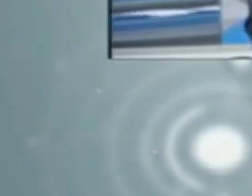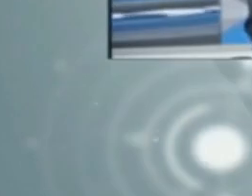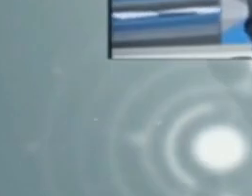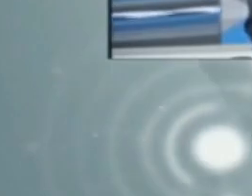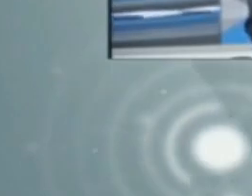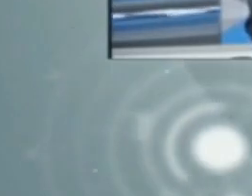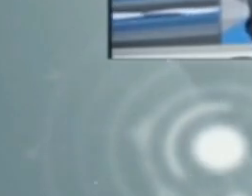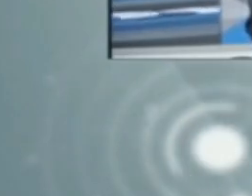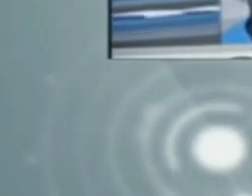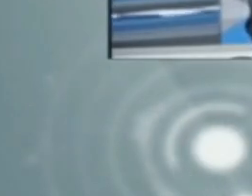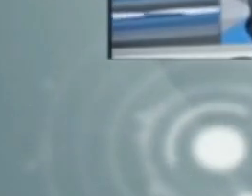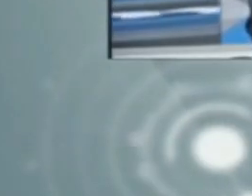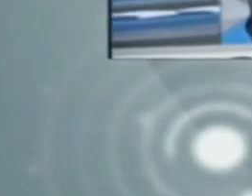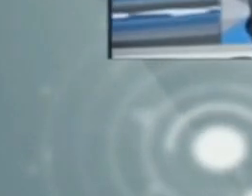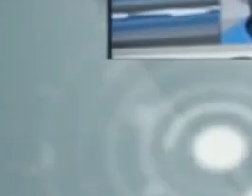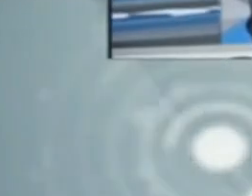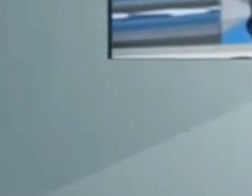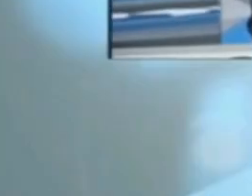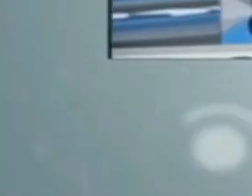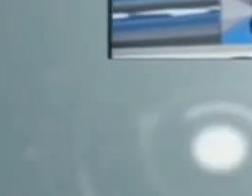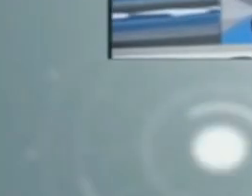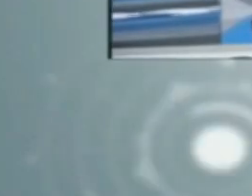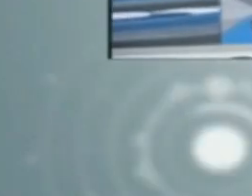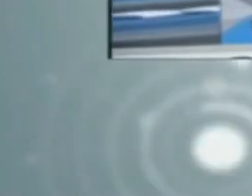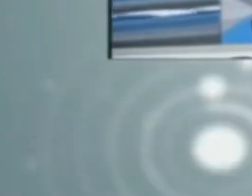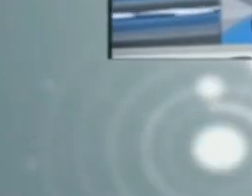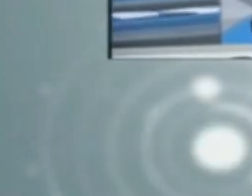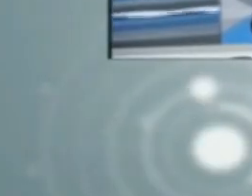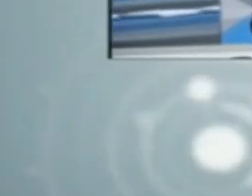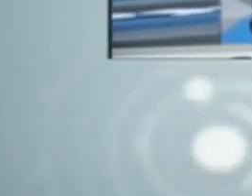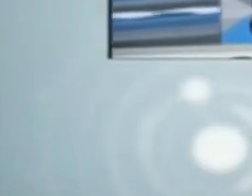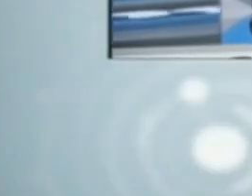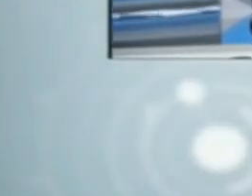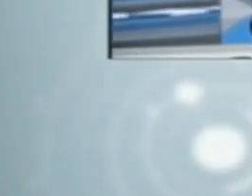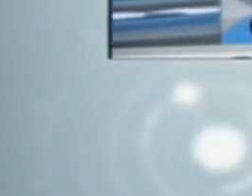صباحنا مصري وعبد الله يسري. إليك عبد الله. شكرا ولاء، شكرا جزيلا، عودة مرة أخرى.